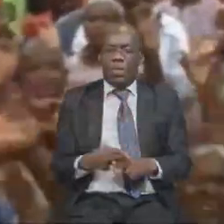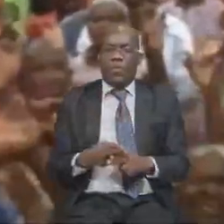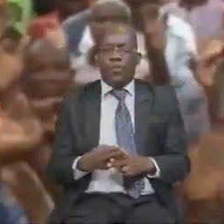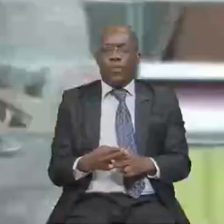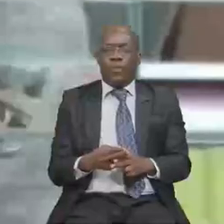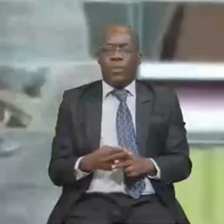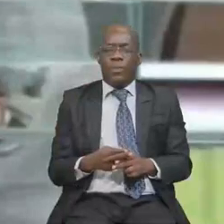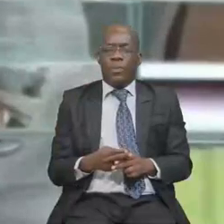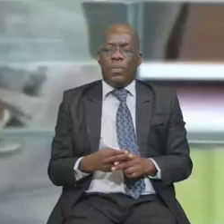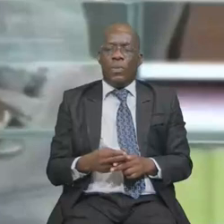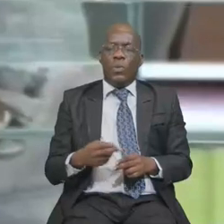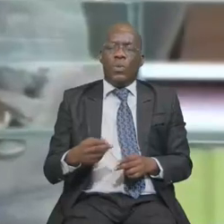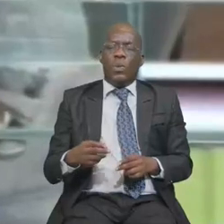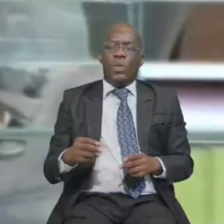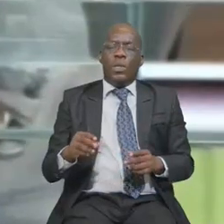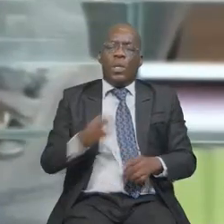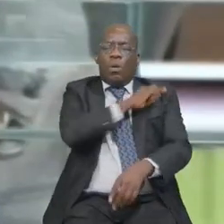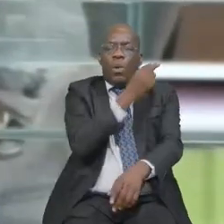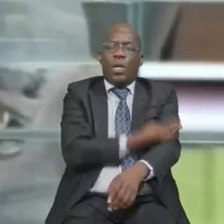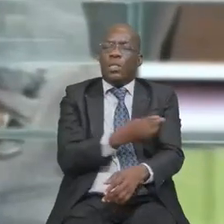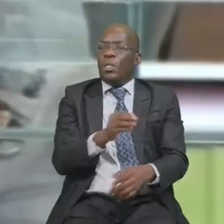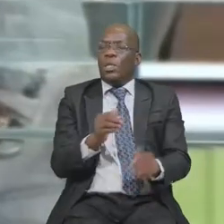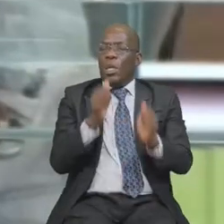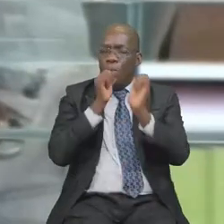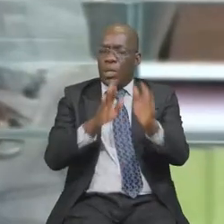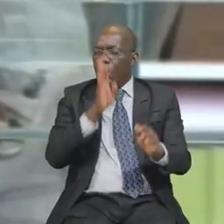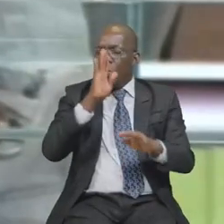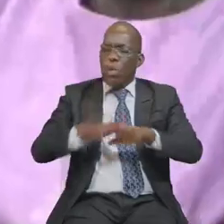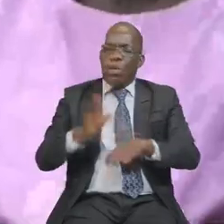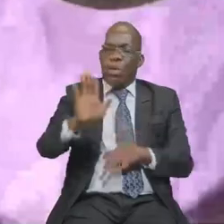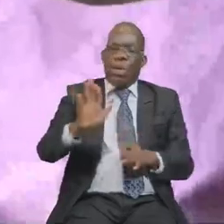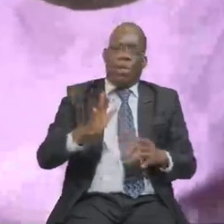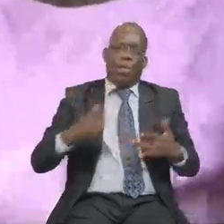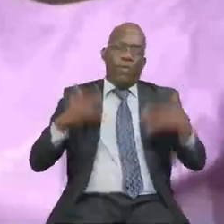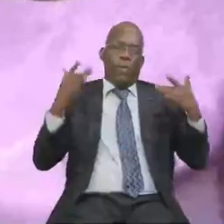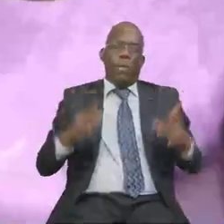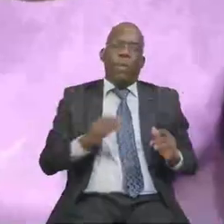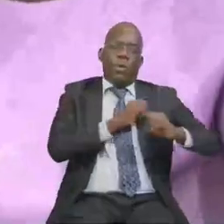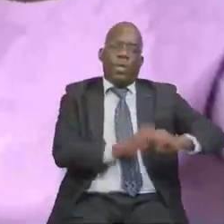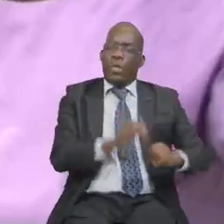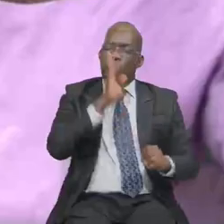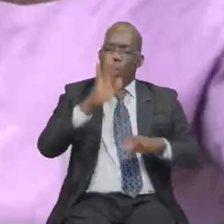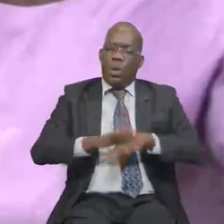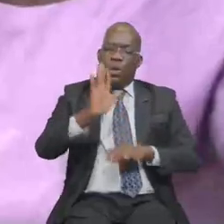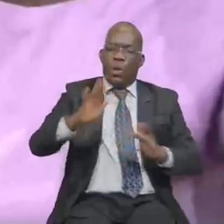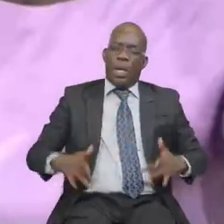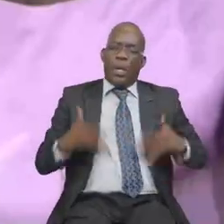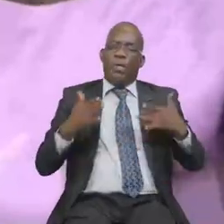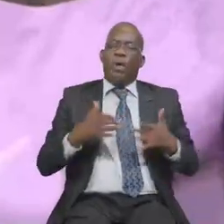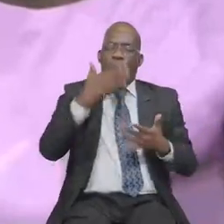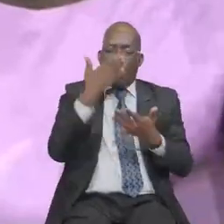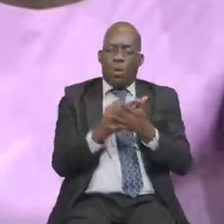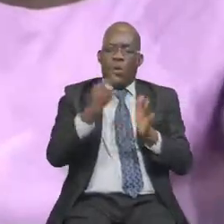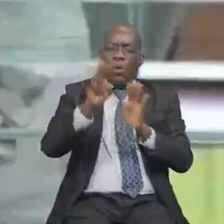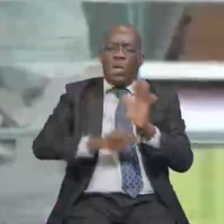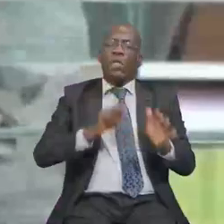De grandes bénédictions sur ta vie, la protection sur ta vie, la bonté inépuisable de Dieu